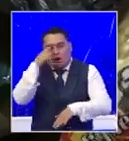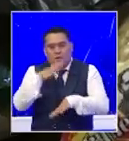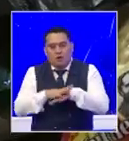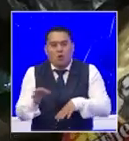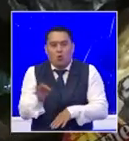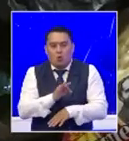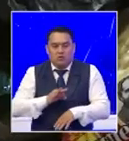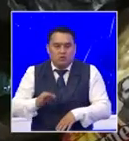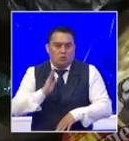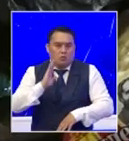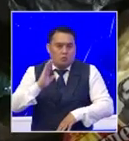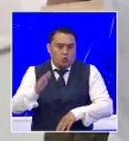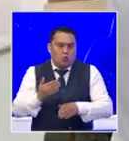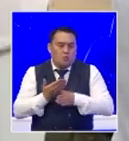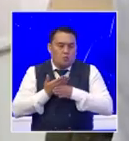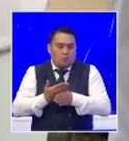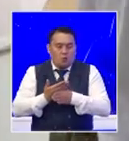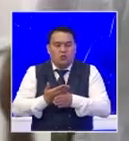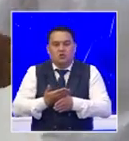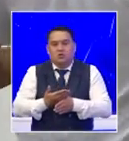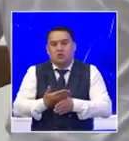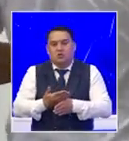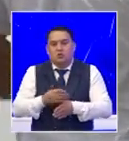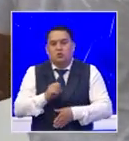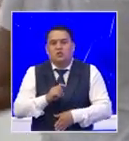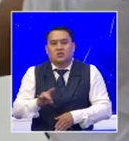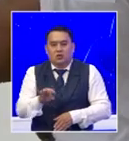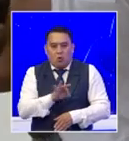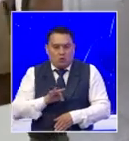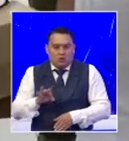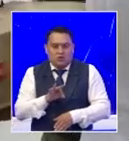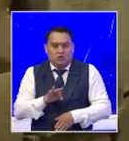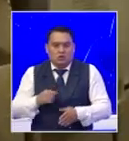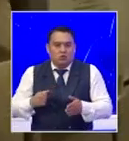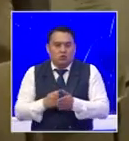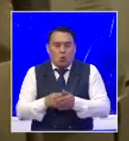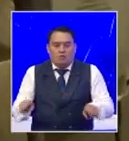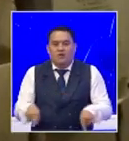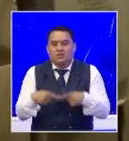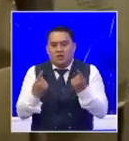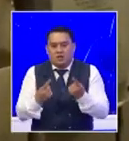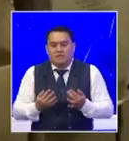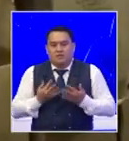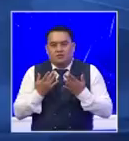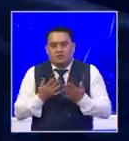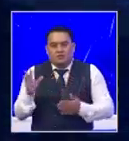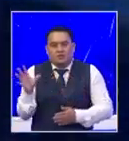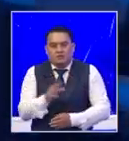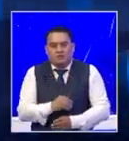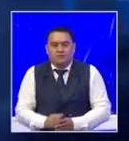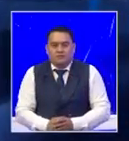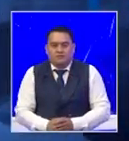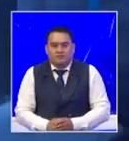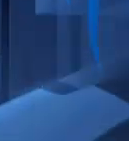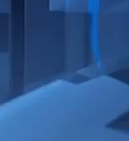Баталова, Алматинская область будет оказывать посильную помощь жителям Туркестанской области вплоть до полного восстановления пострадавших сел. Дамир